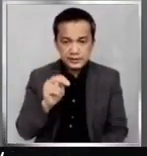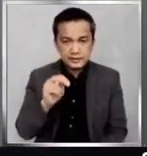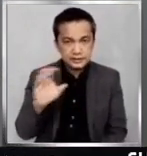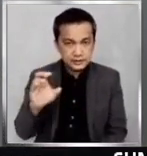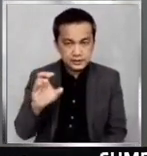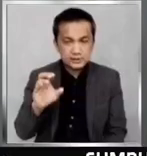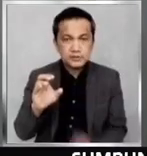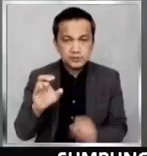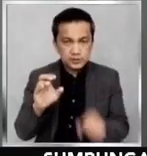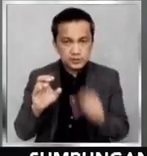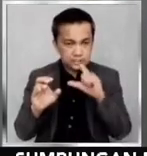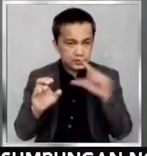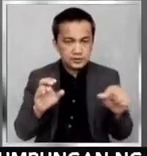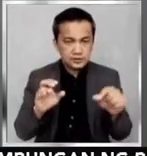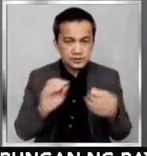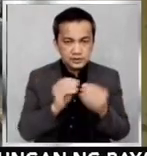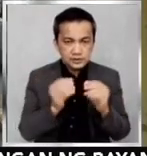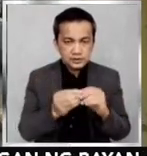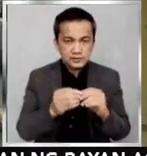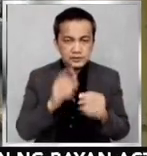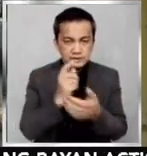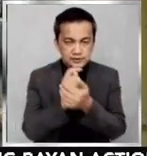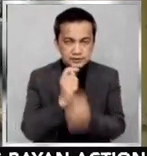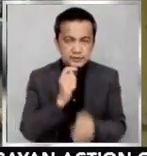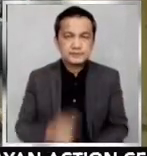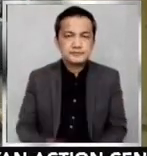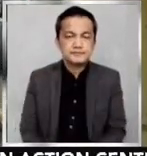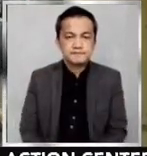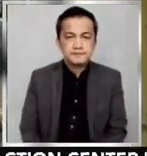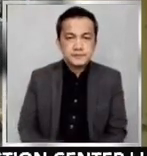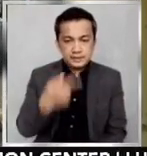isumbong sa hotlines ng TESDA. Para sa GMA